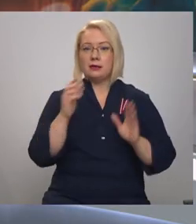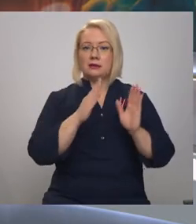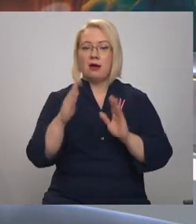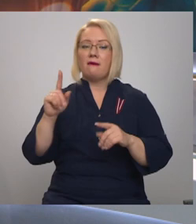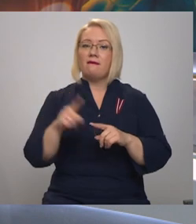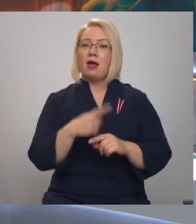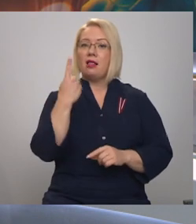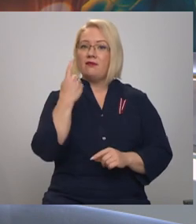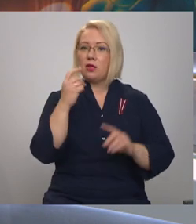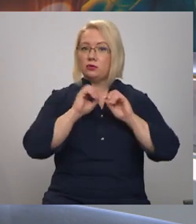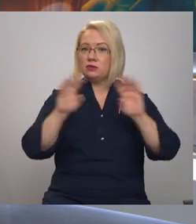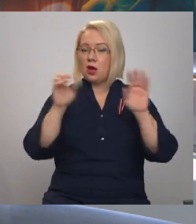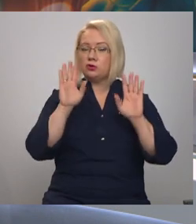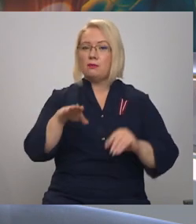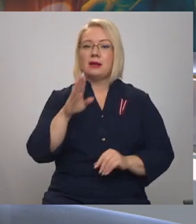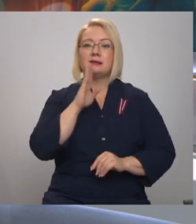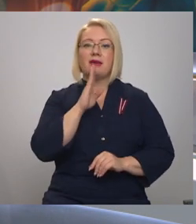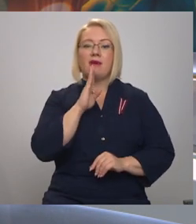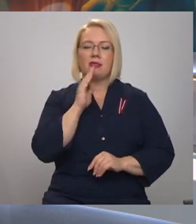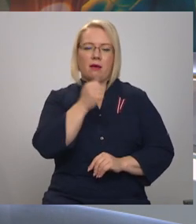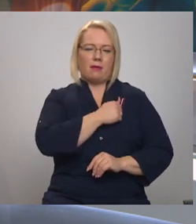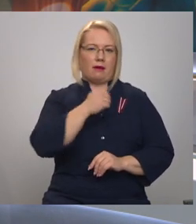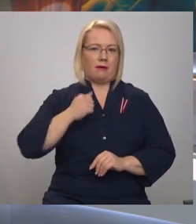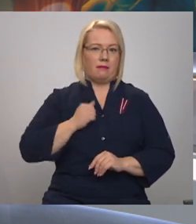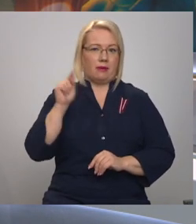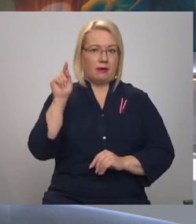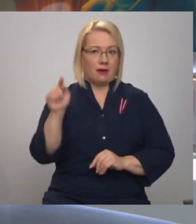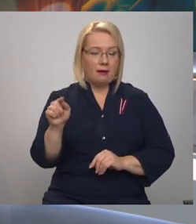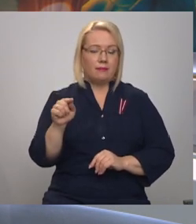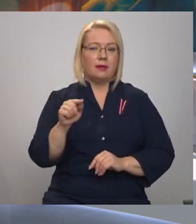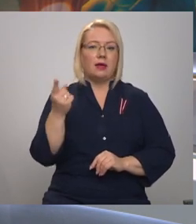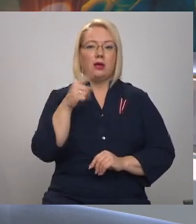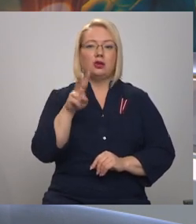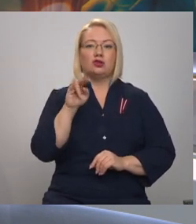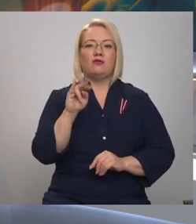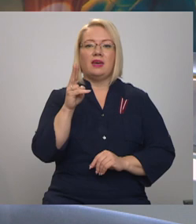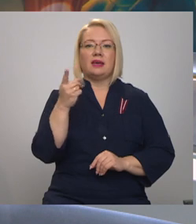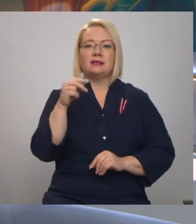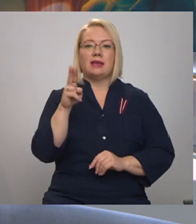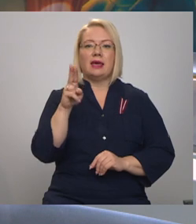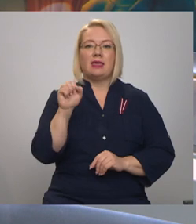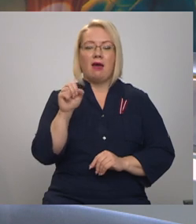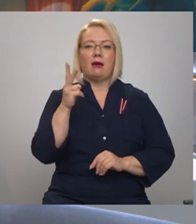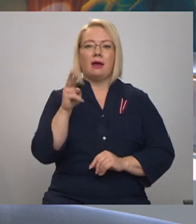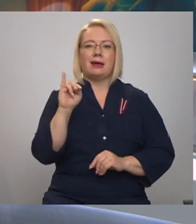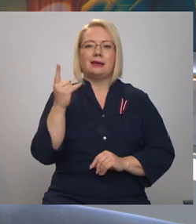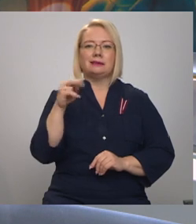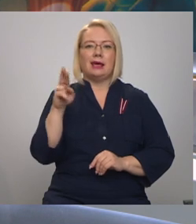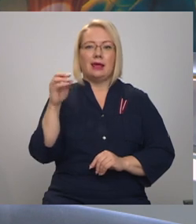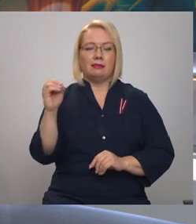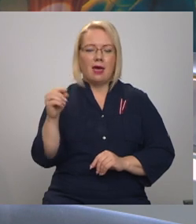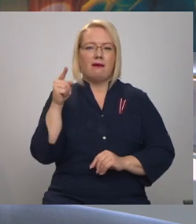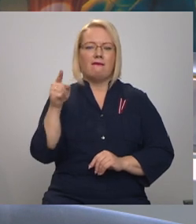vienu stāstu par sievietēm Nacionālajos bruņotajos spēkos. Kristīne Švikstiņa ir kapteine, kuras darba pienākumos ietilps